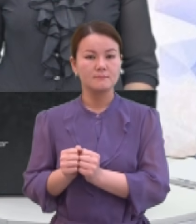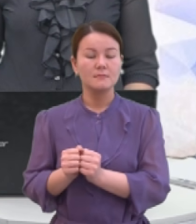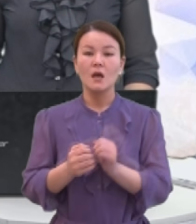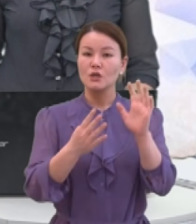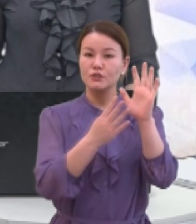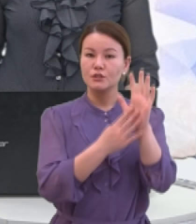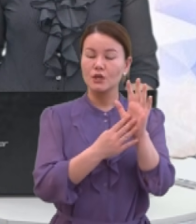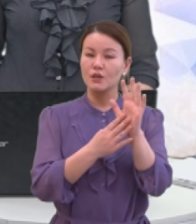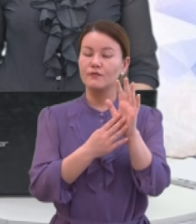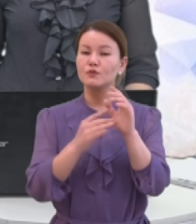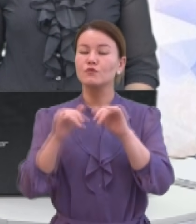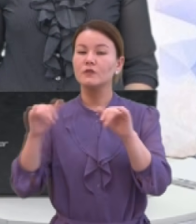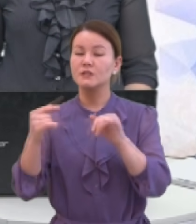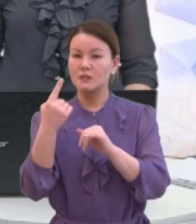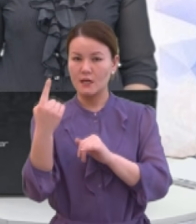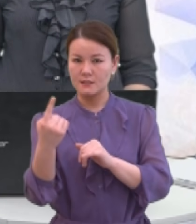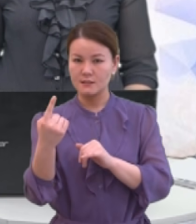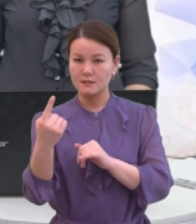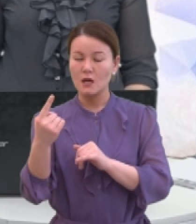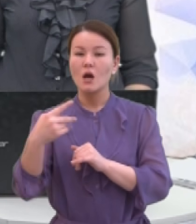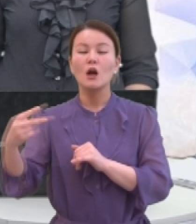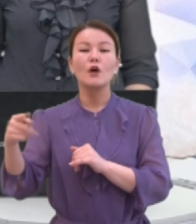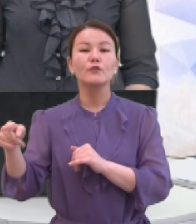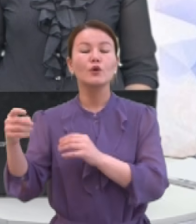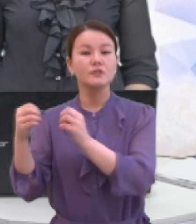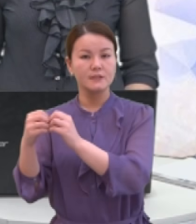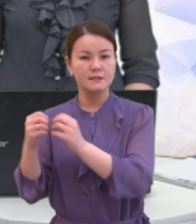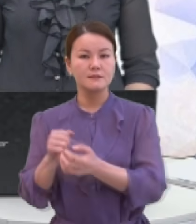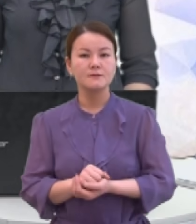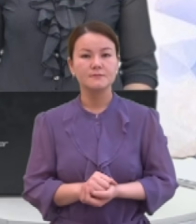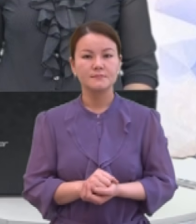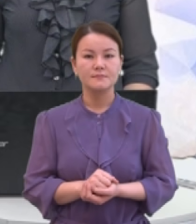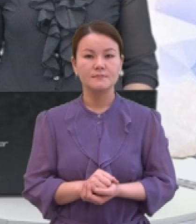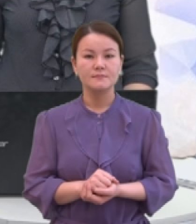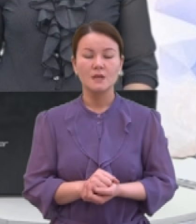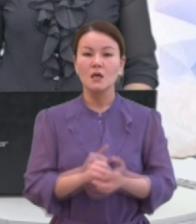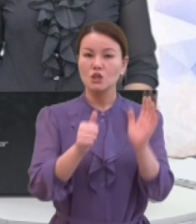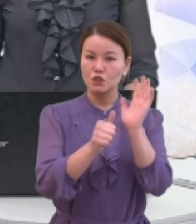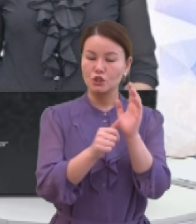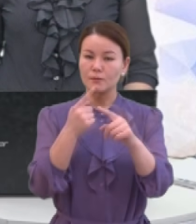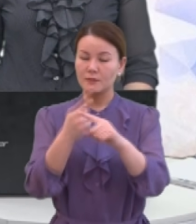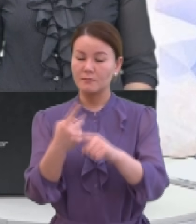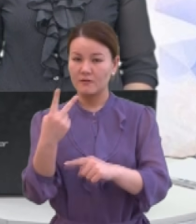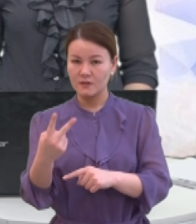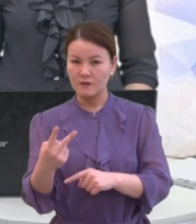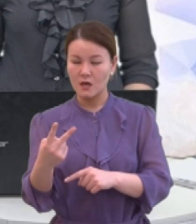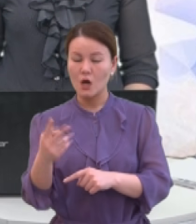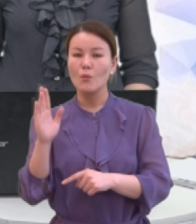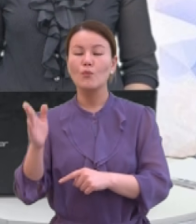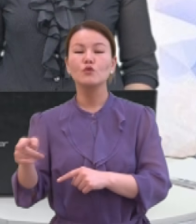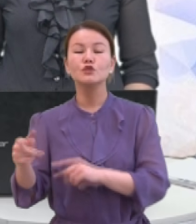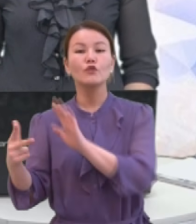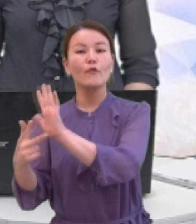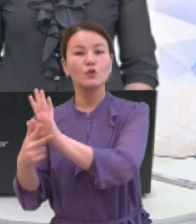ведь увеличили на один получили 10 6 прибавить 2 получится